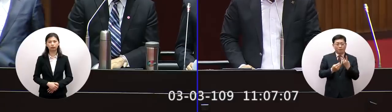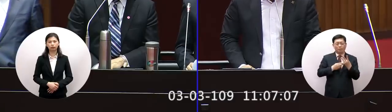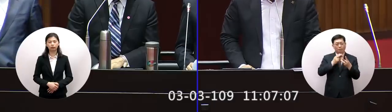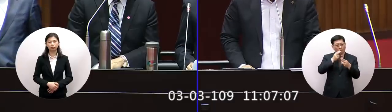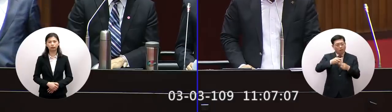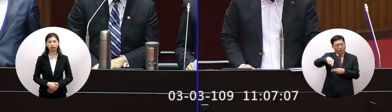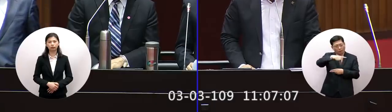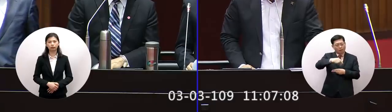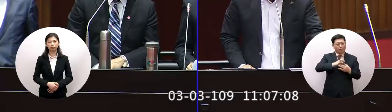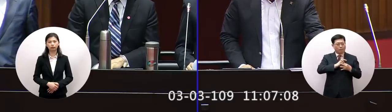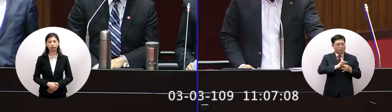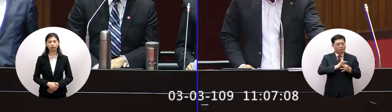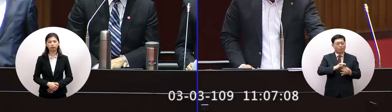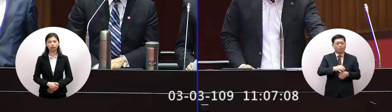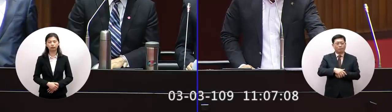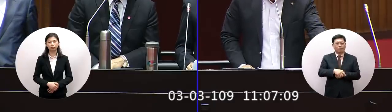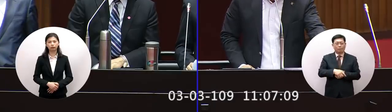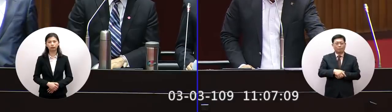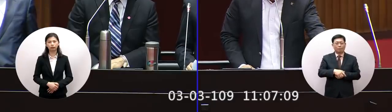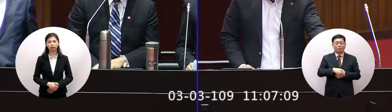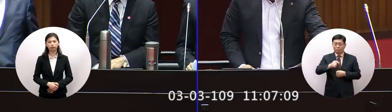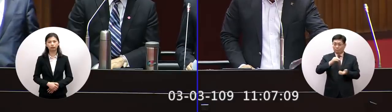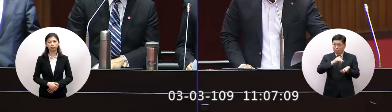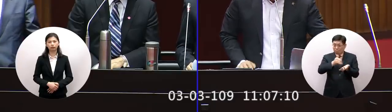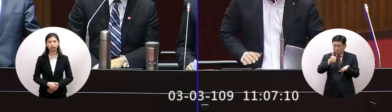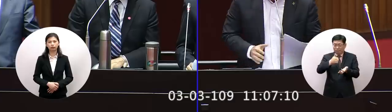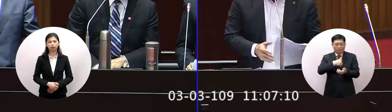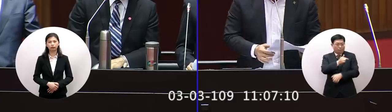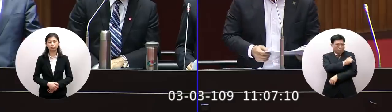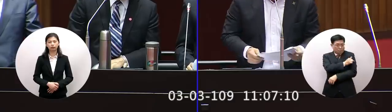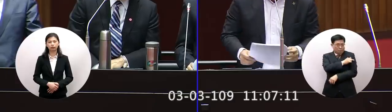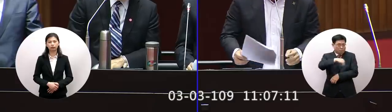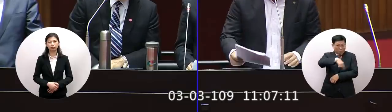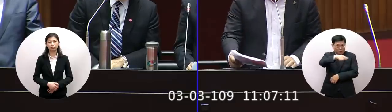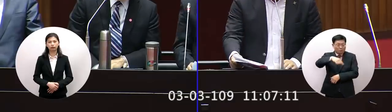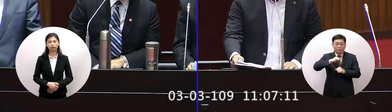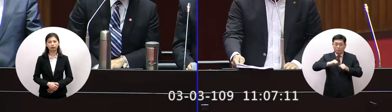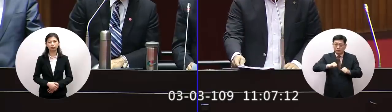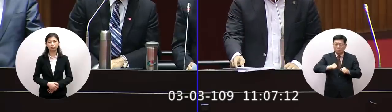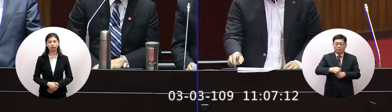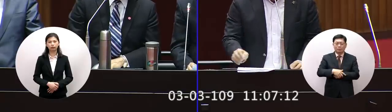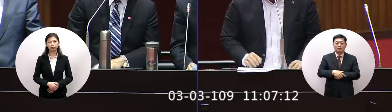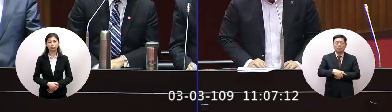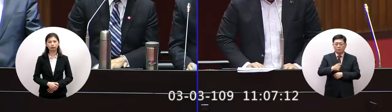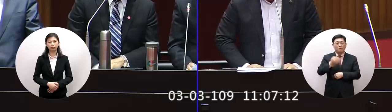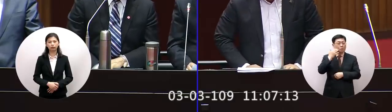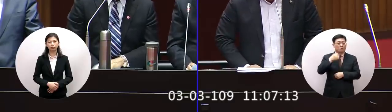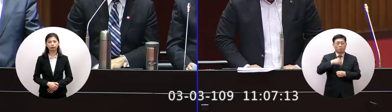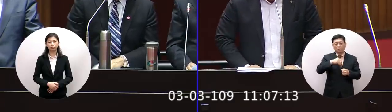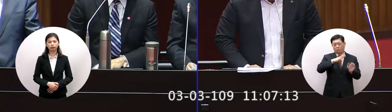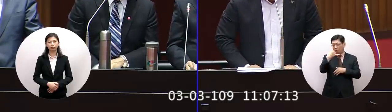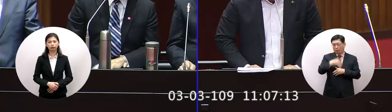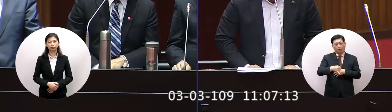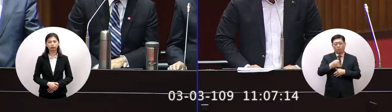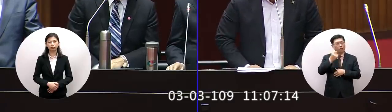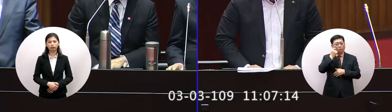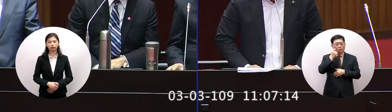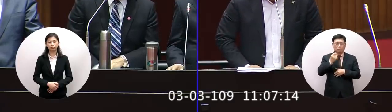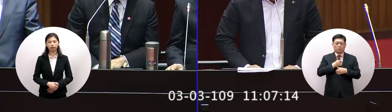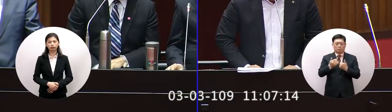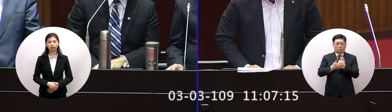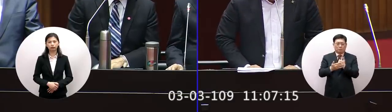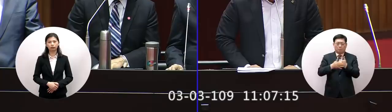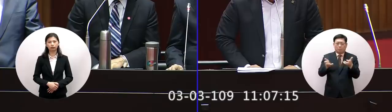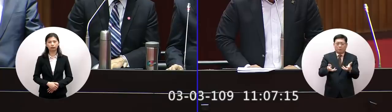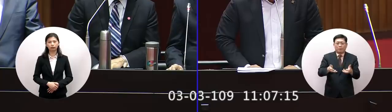大家人拢真关心着即个医师人员的健康甲效率。吼、当然因状态无好，一定嘛无多看好即